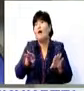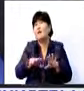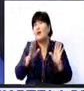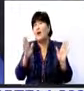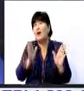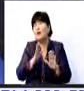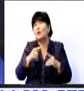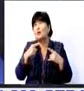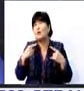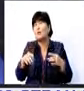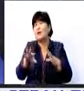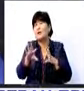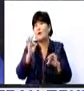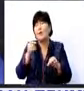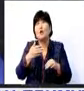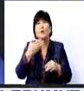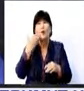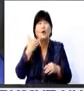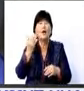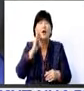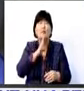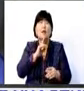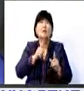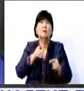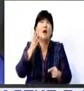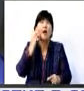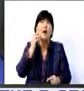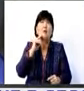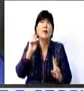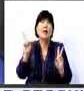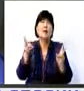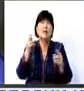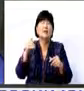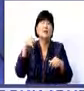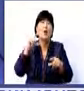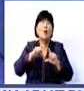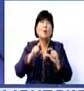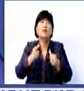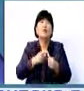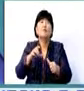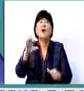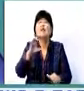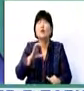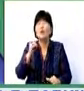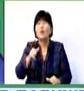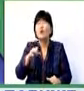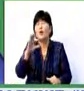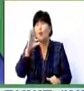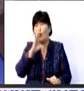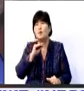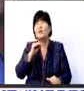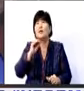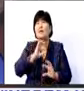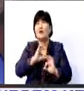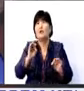судьба распорядилась по-своему. С легкой руки матери он поступает в Алматинское хореографическое училище имени Селезнева и с успехом